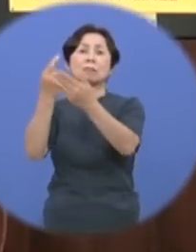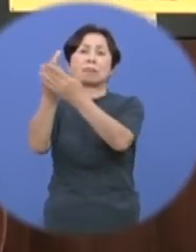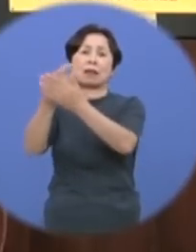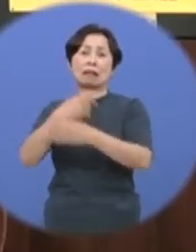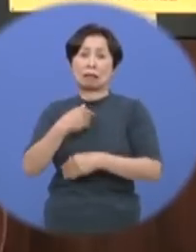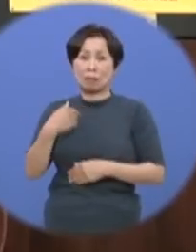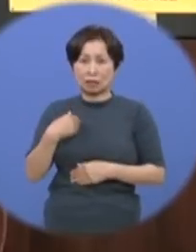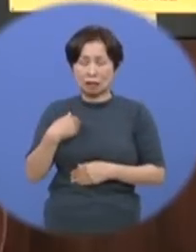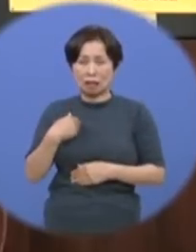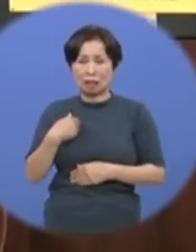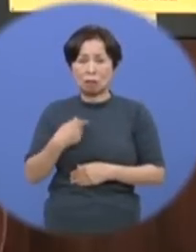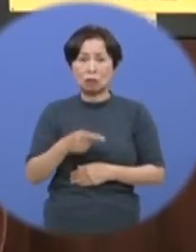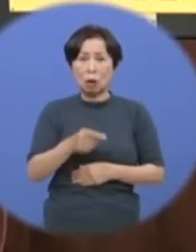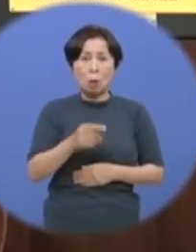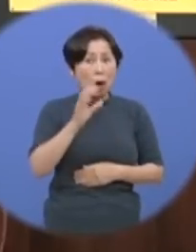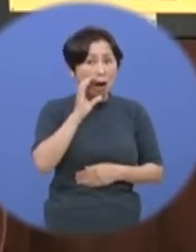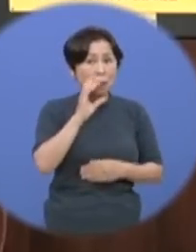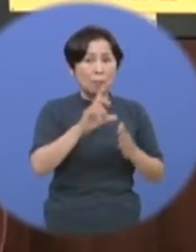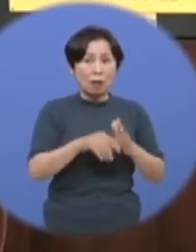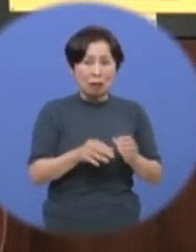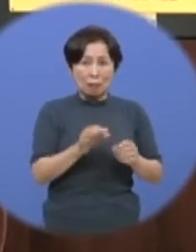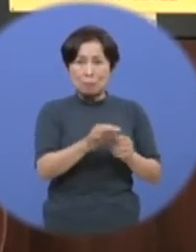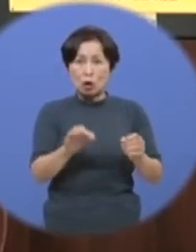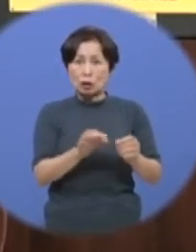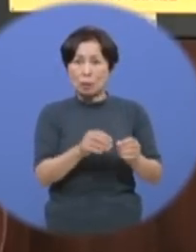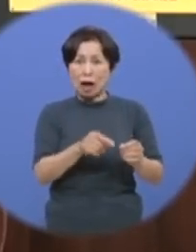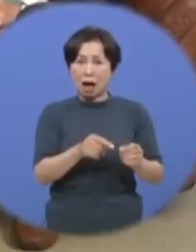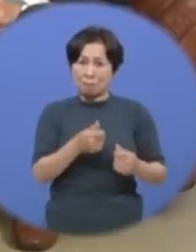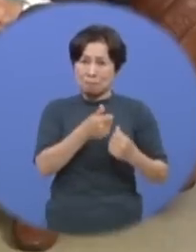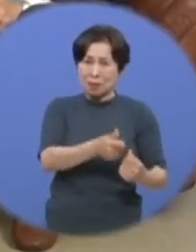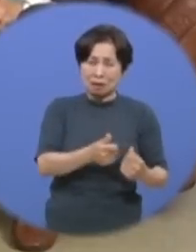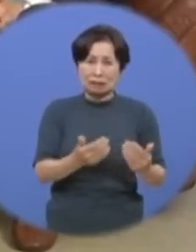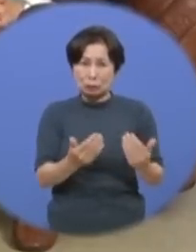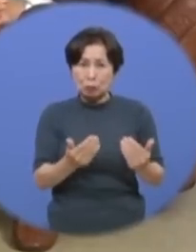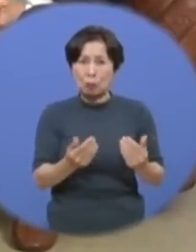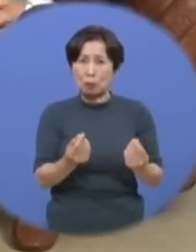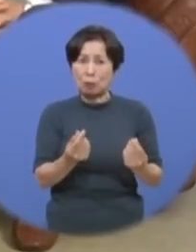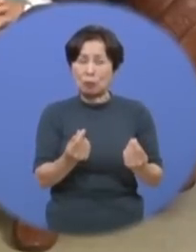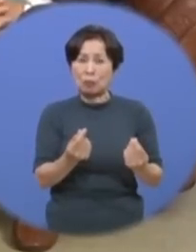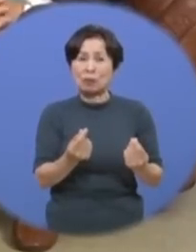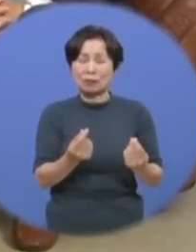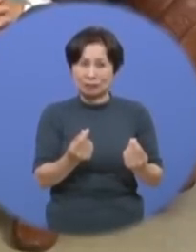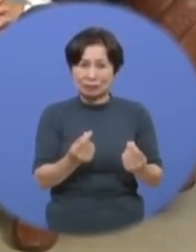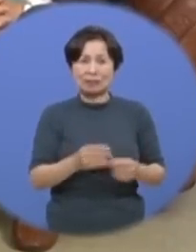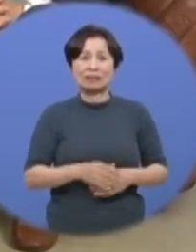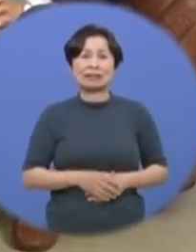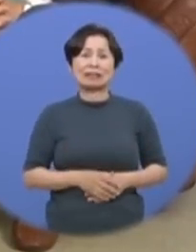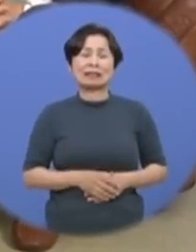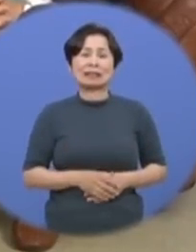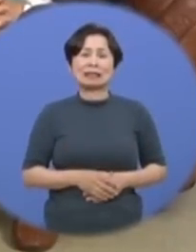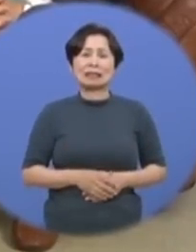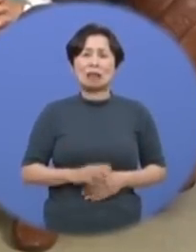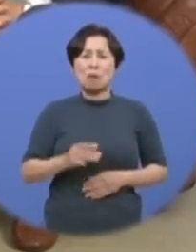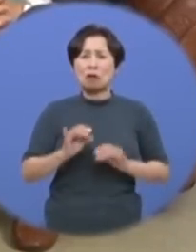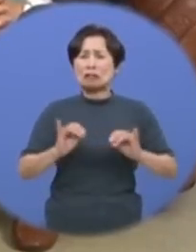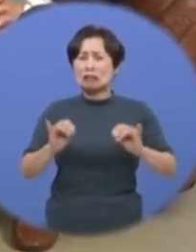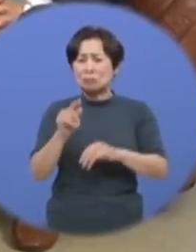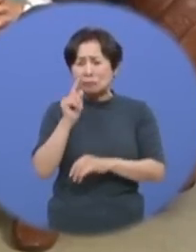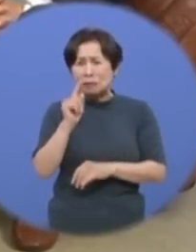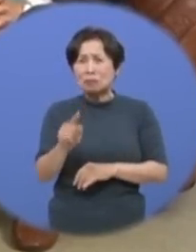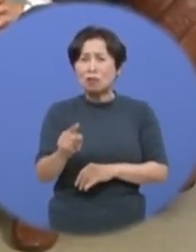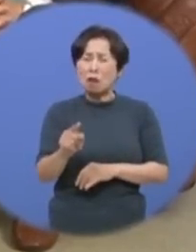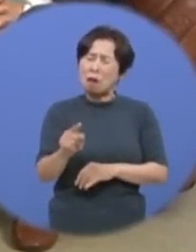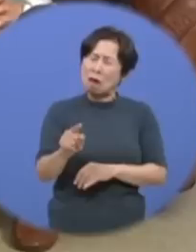和歌山では好みの島をなんとか倒さないと当時自分のチームを見たときにはやっぱり